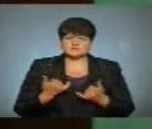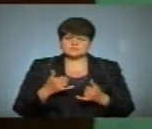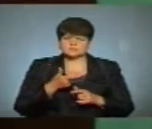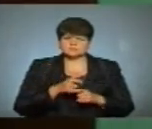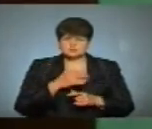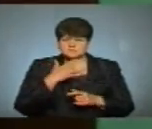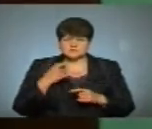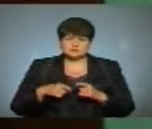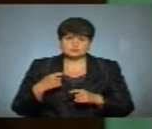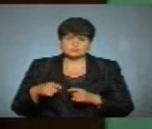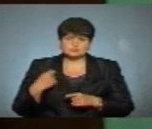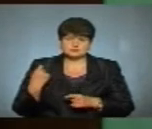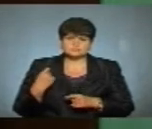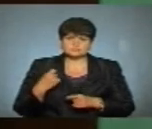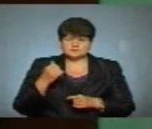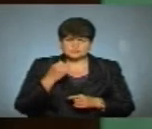багато правопорушень вчиняється.